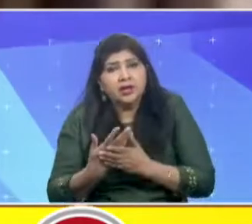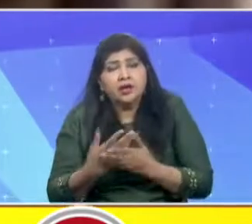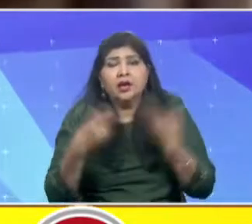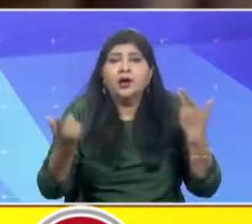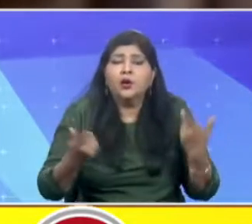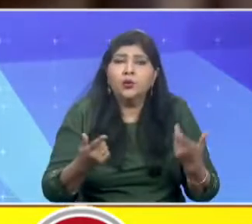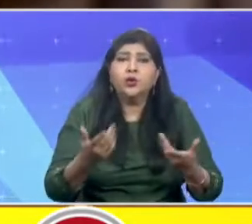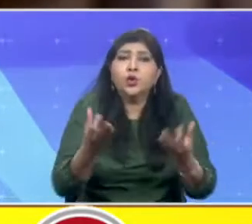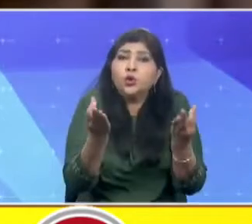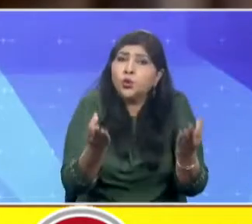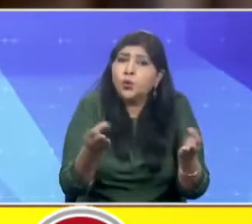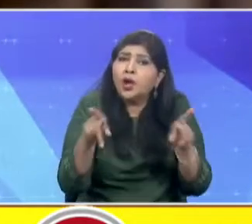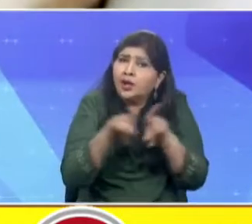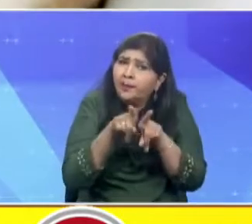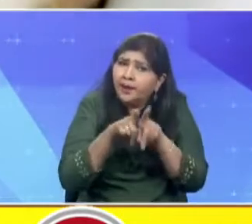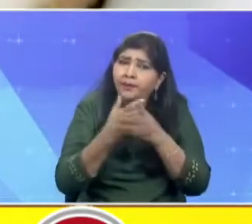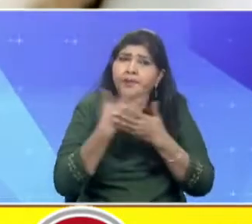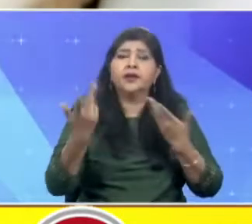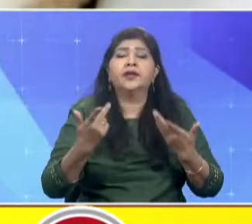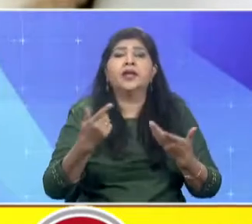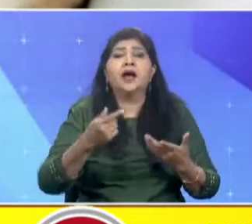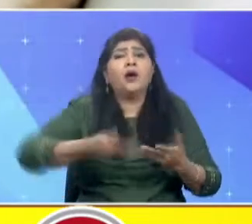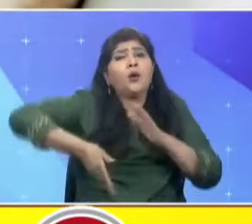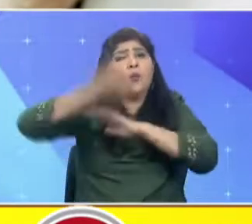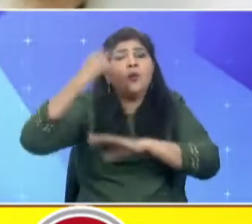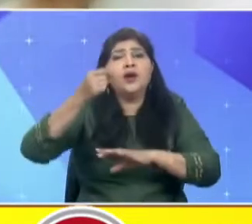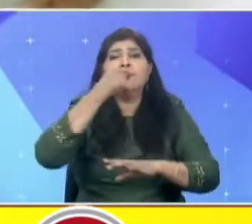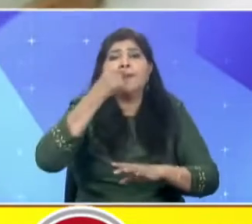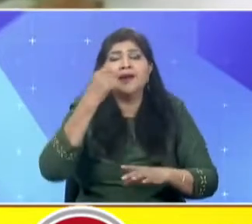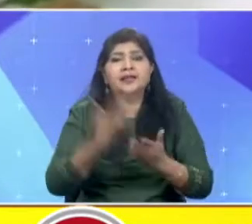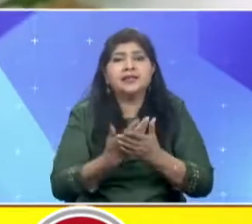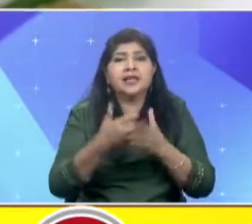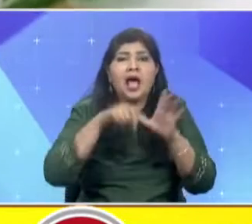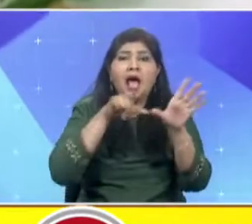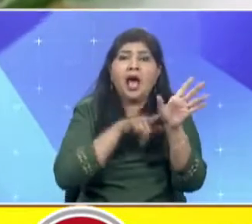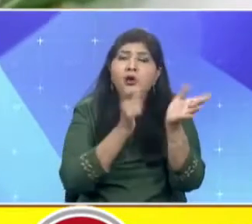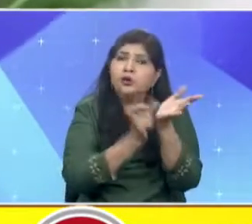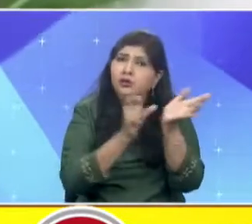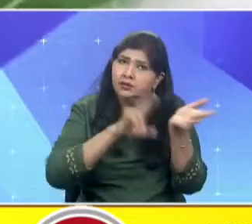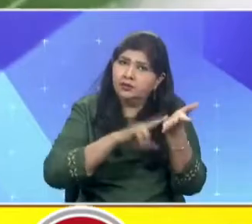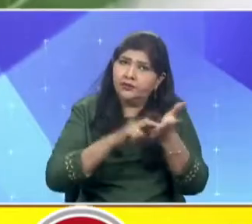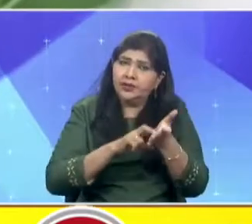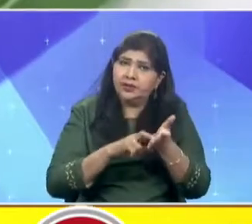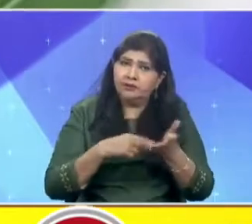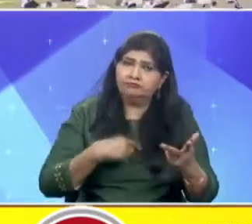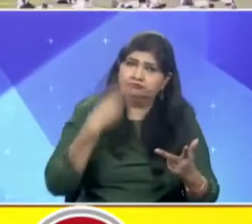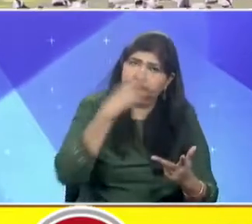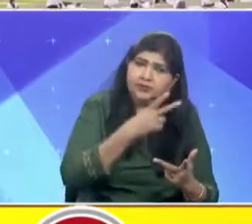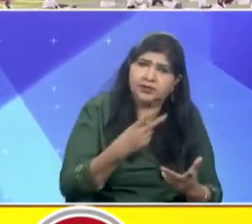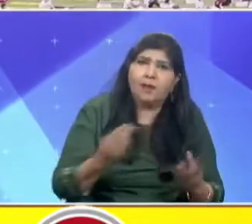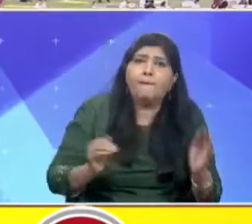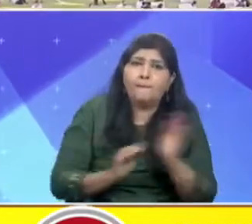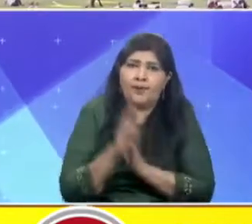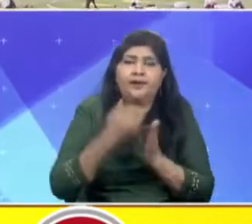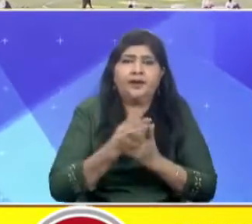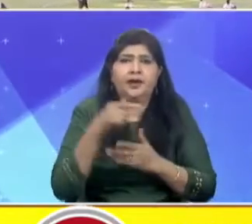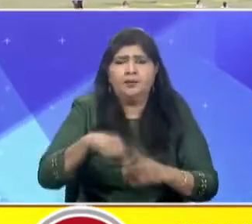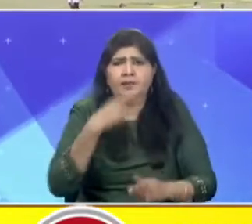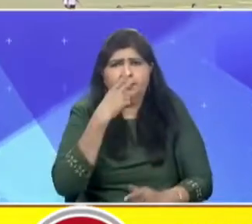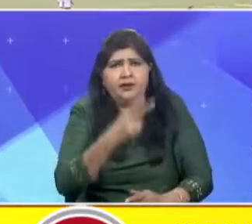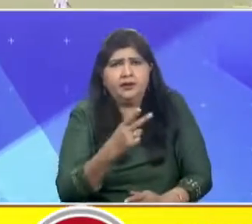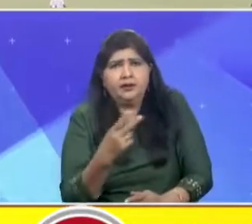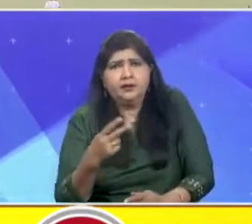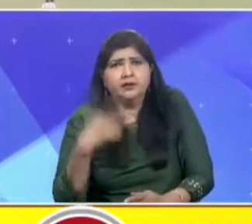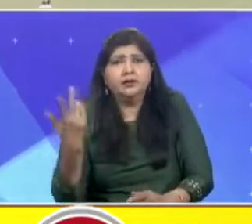वो योग हो या आयुर्वेद, इसके प्रति रुझान बढ़ता जा रहा है। अभी आपने देखा